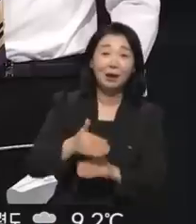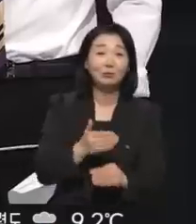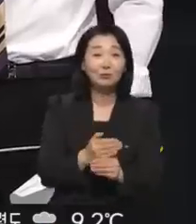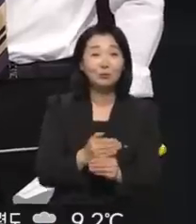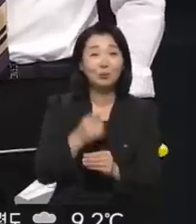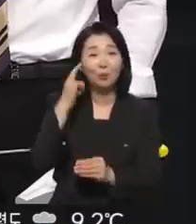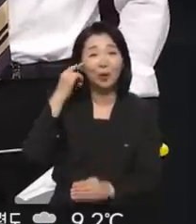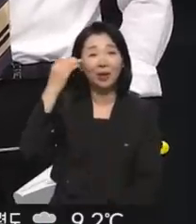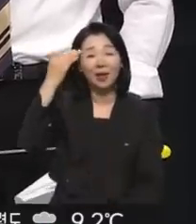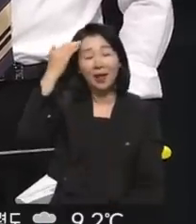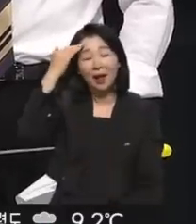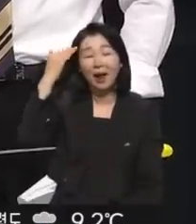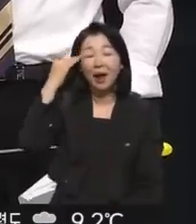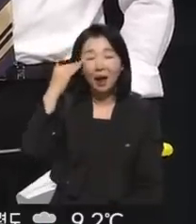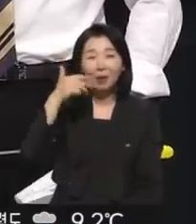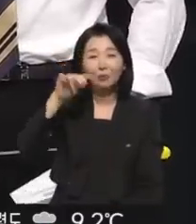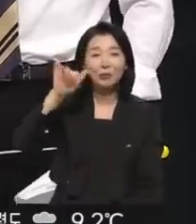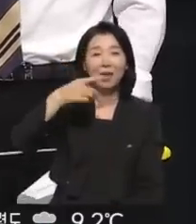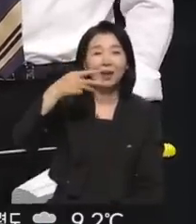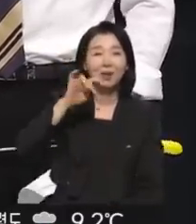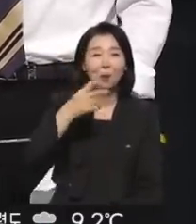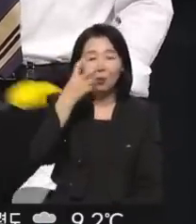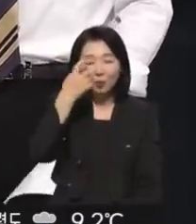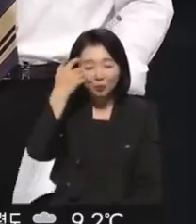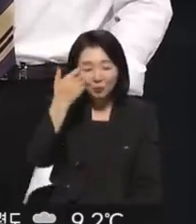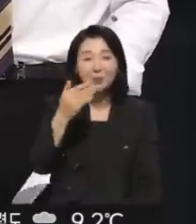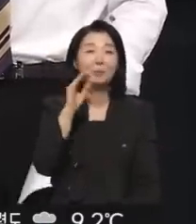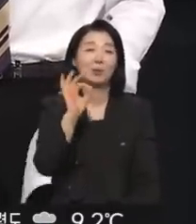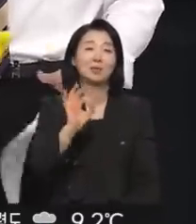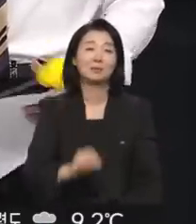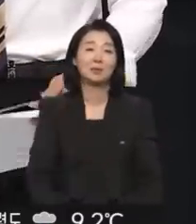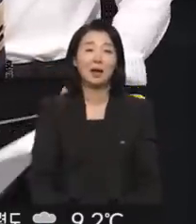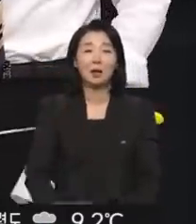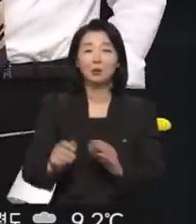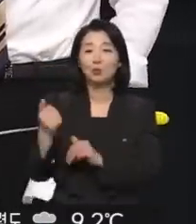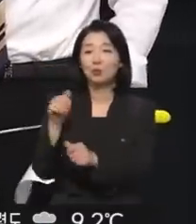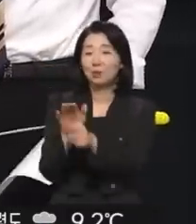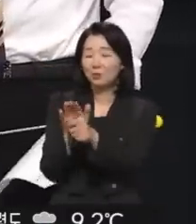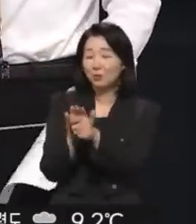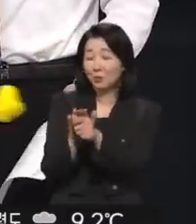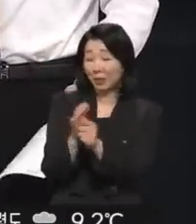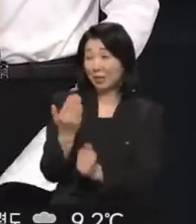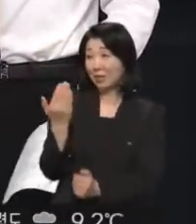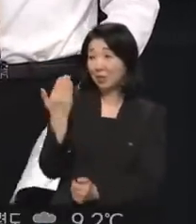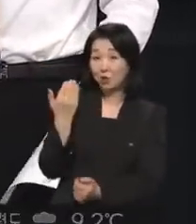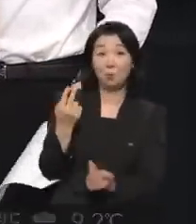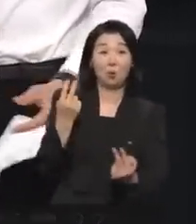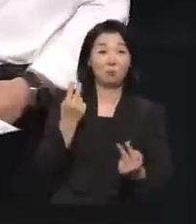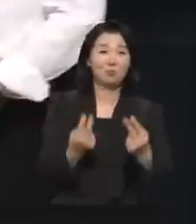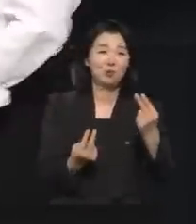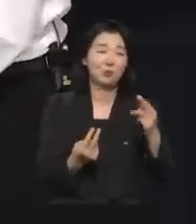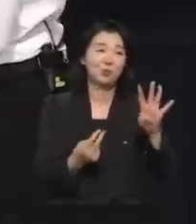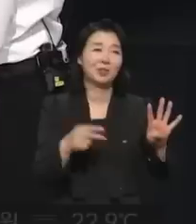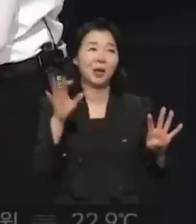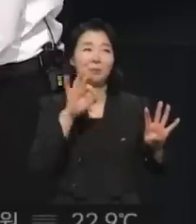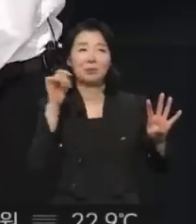최근 한국갤럽의 여론조사 결과를 살펴볼까요? 국민의힘 지지율은 직전 조사에 비해 4%포인트